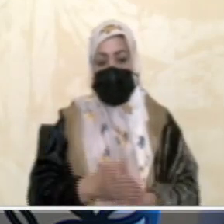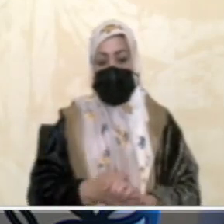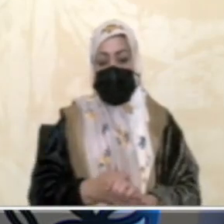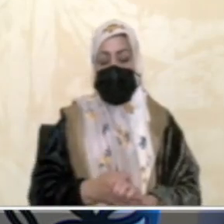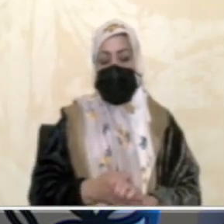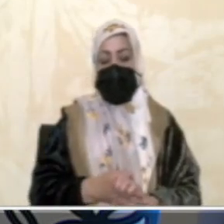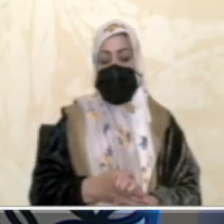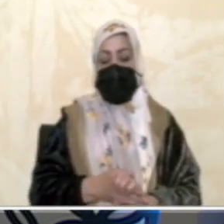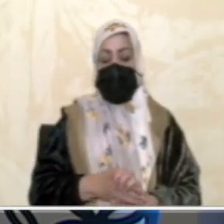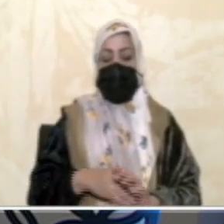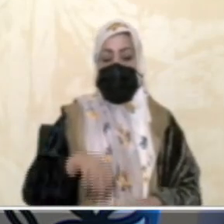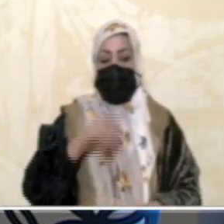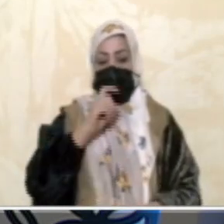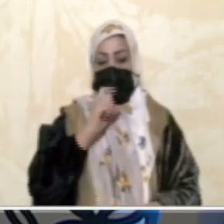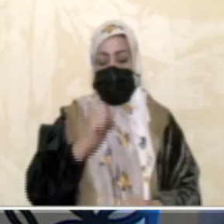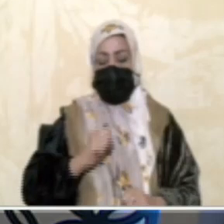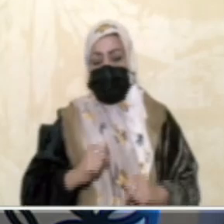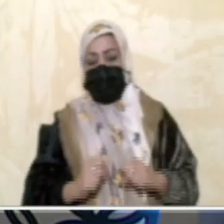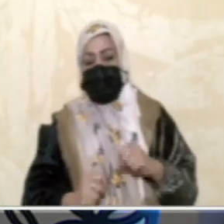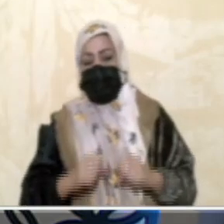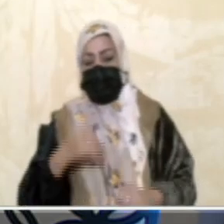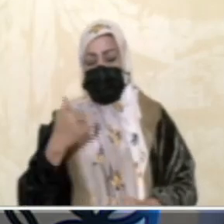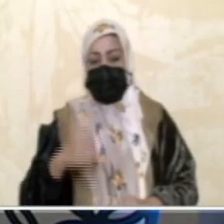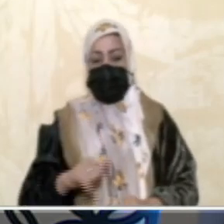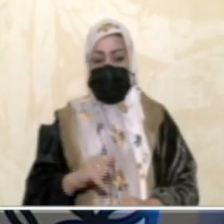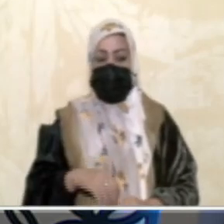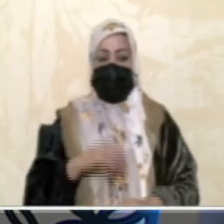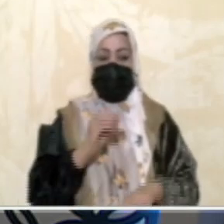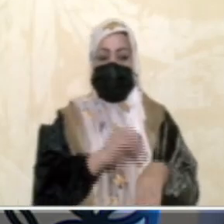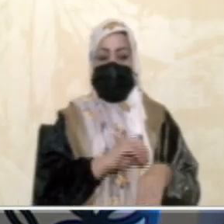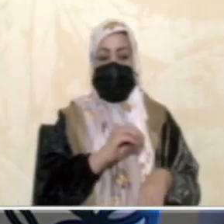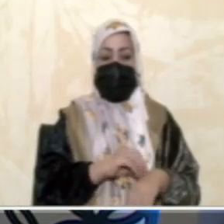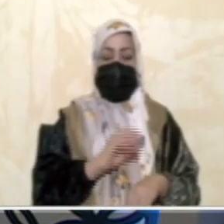نقعد نبهني للرجلتني بدل